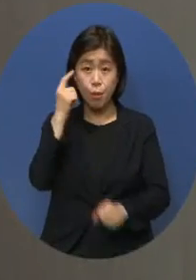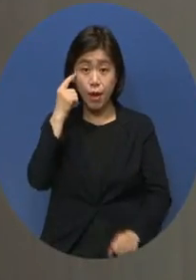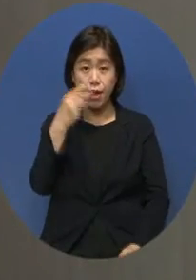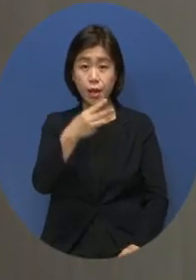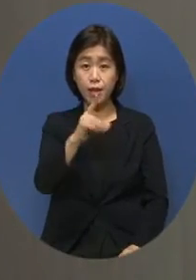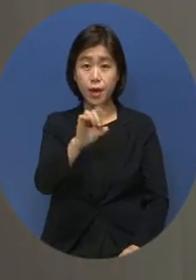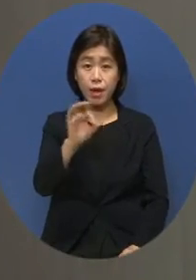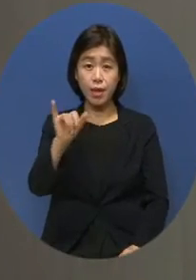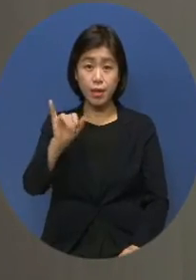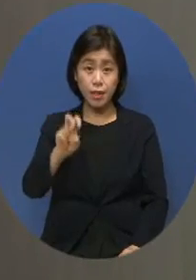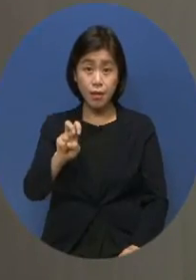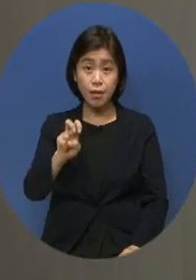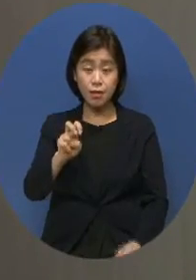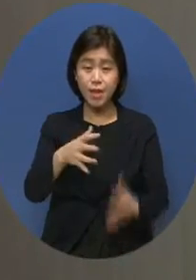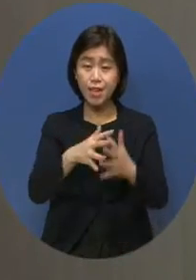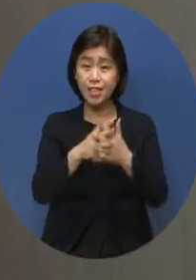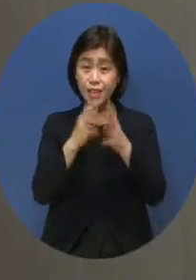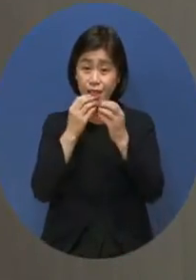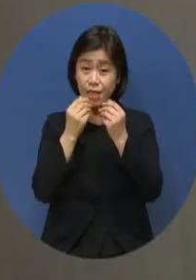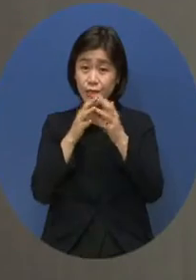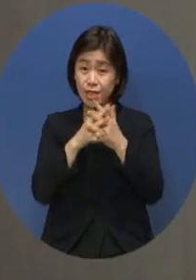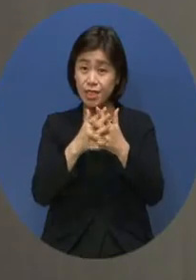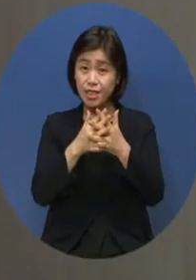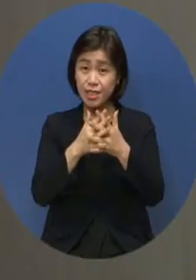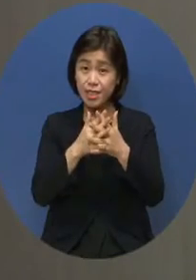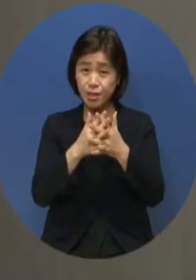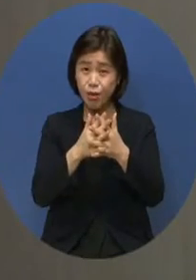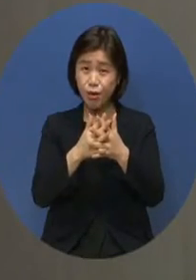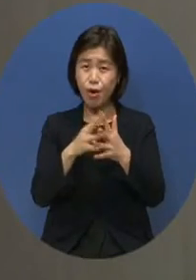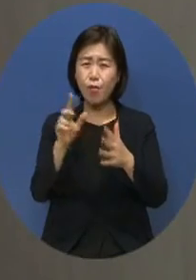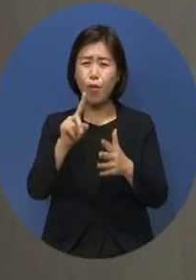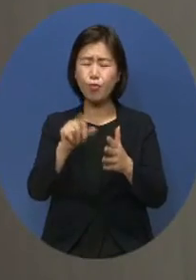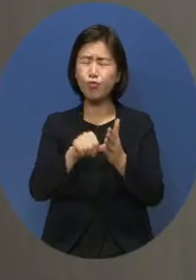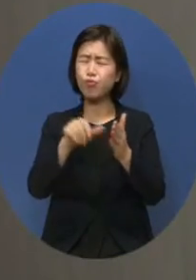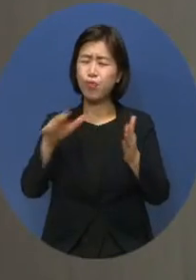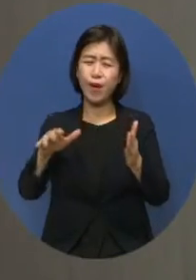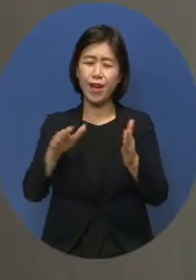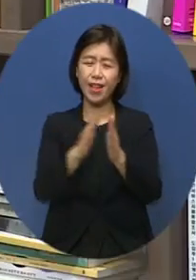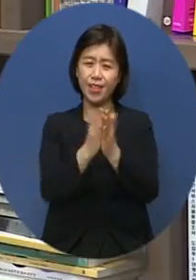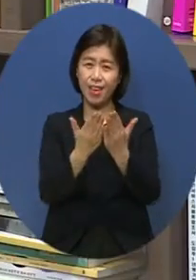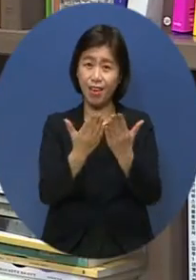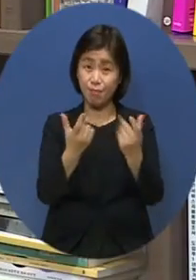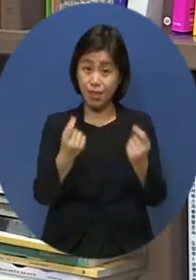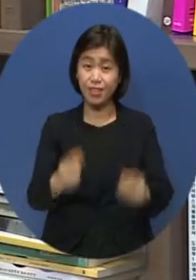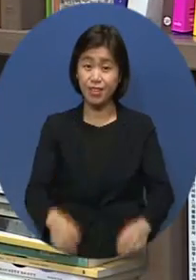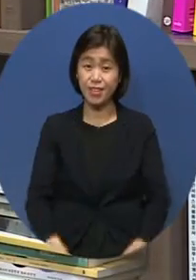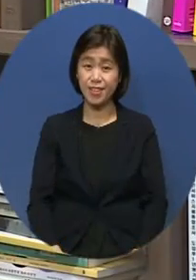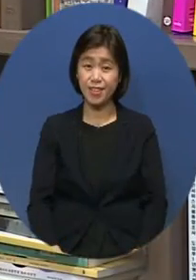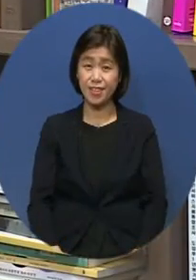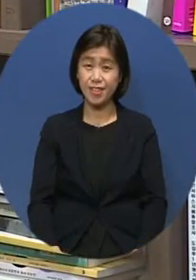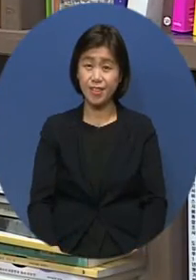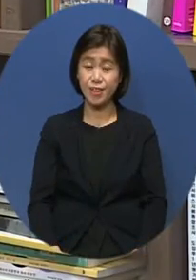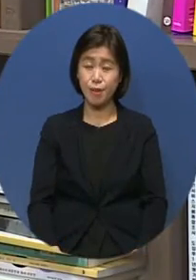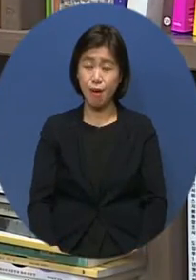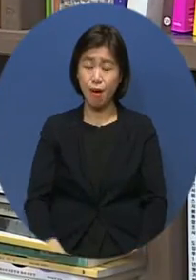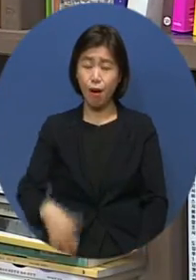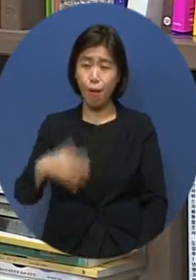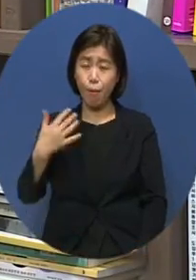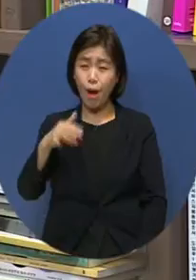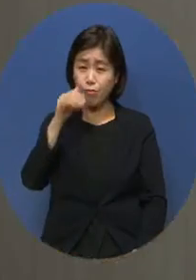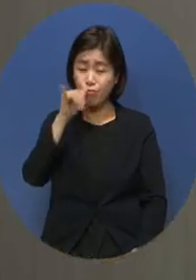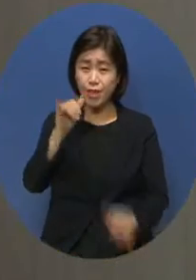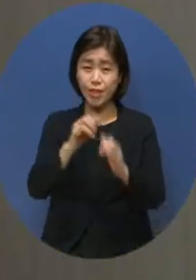약간 그런 거잖아요. 그 스티커 사진 배경 화면에 이렇게 타임즈 디자인 차용해서 굉장히 엄청난 인물들이